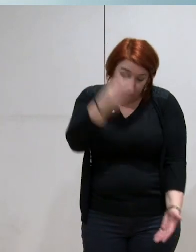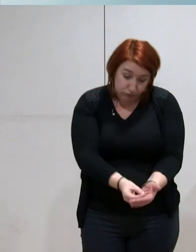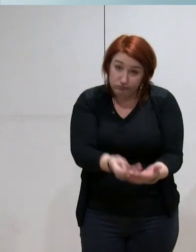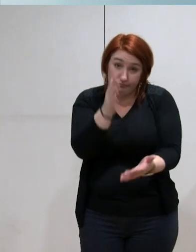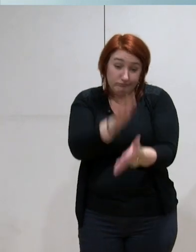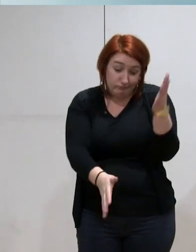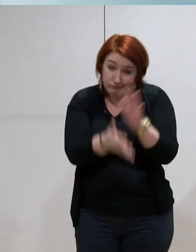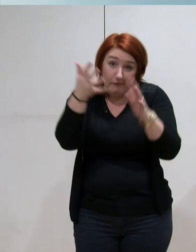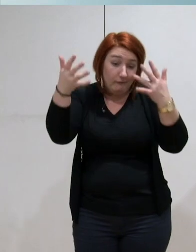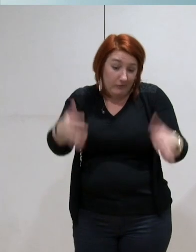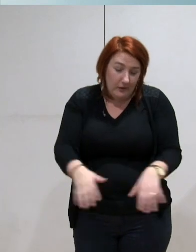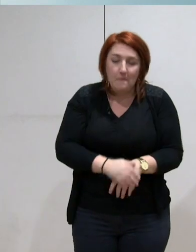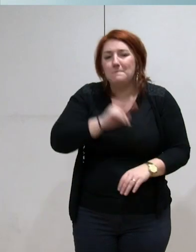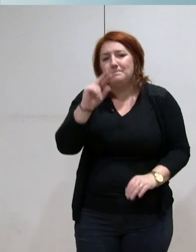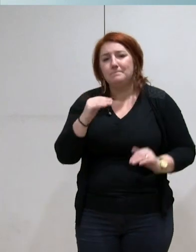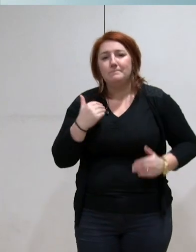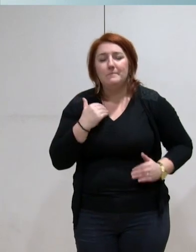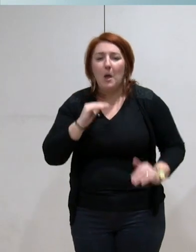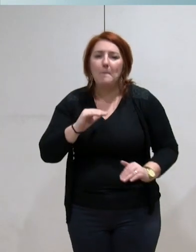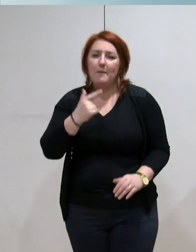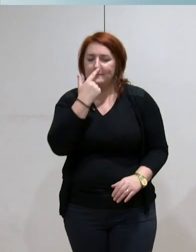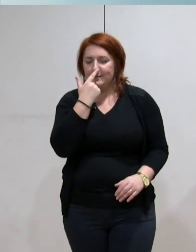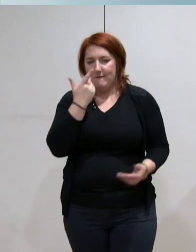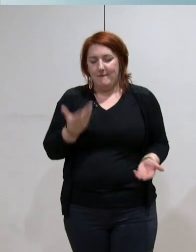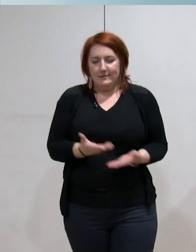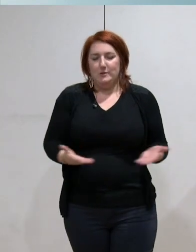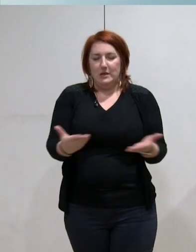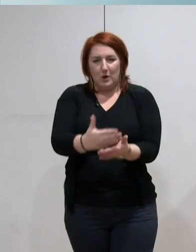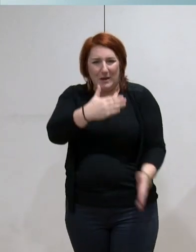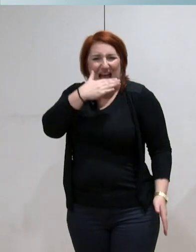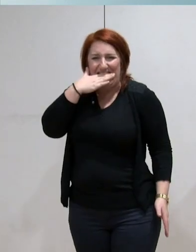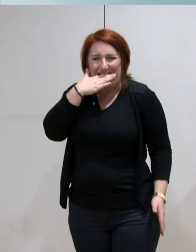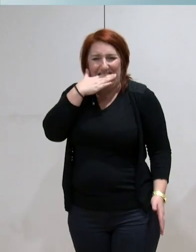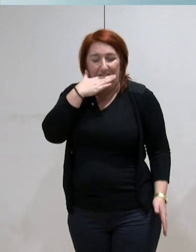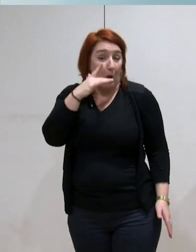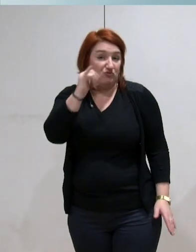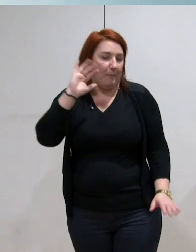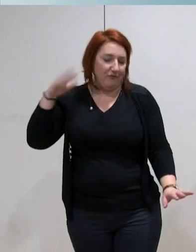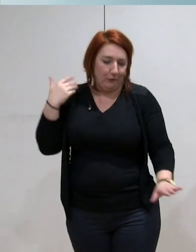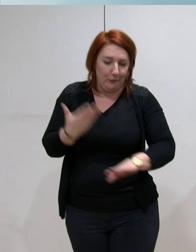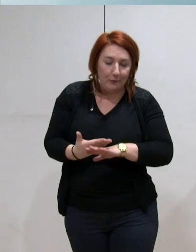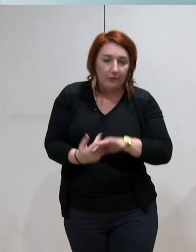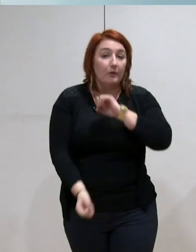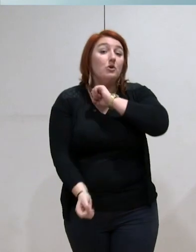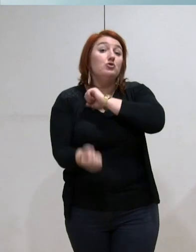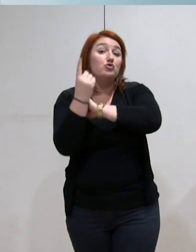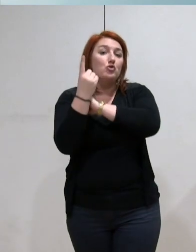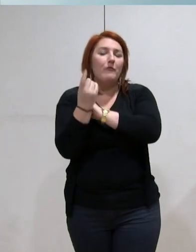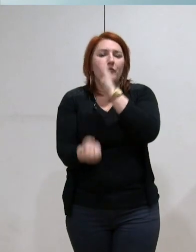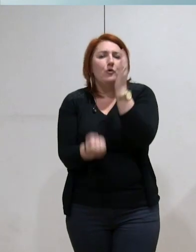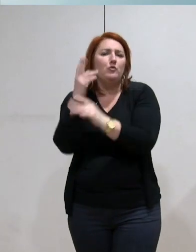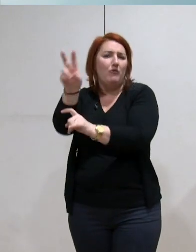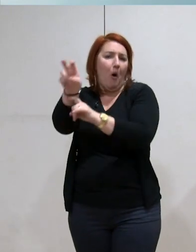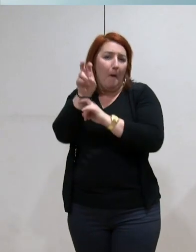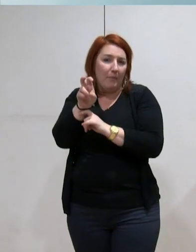vraiment que nous sommes quand même néanmoins sur le fil de rasoir et plus que jamais à l'exception notable des nouveaux emprunts qui